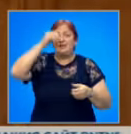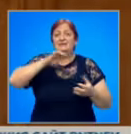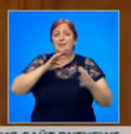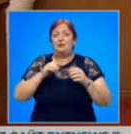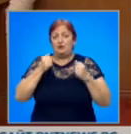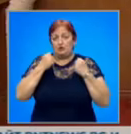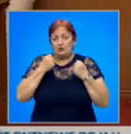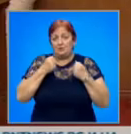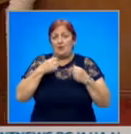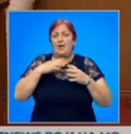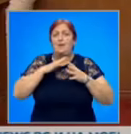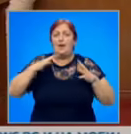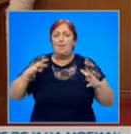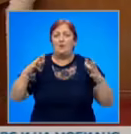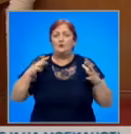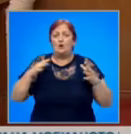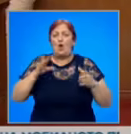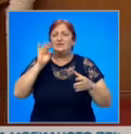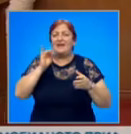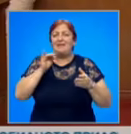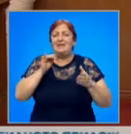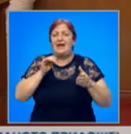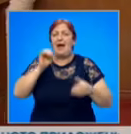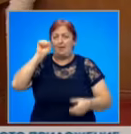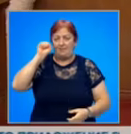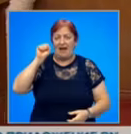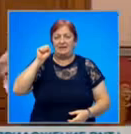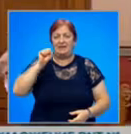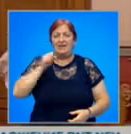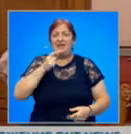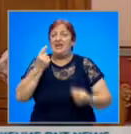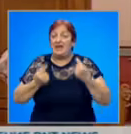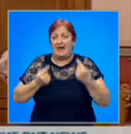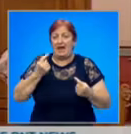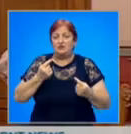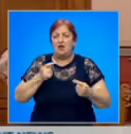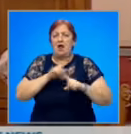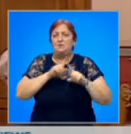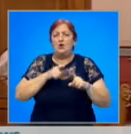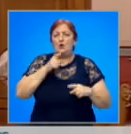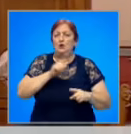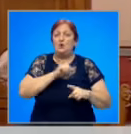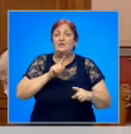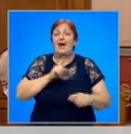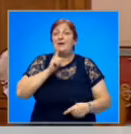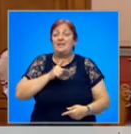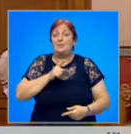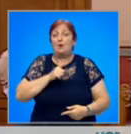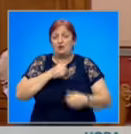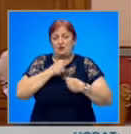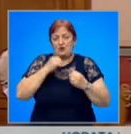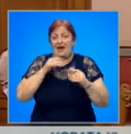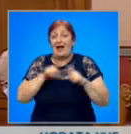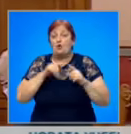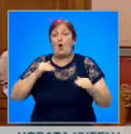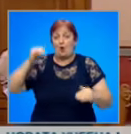състои от повечко средни по размер партии и играчи, никой от които няма да може да се държи като